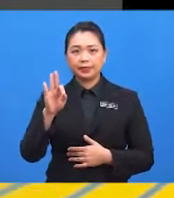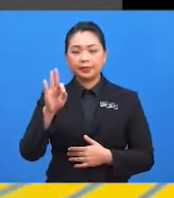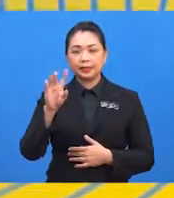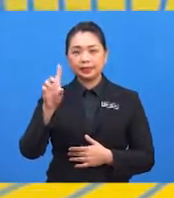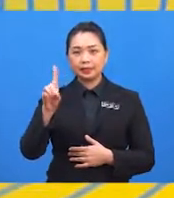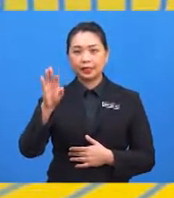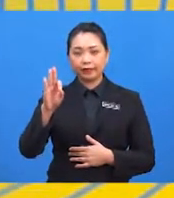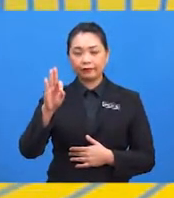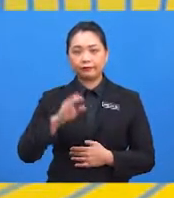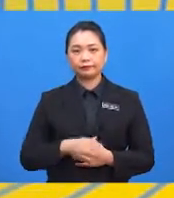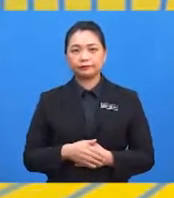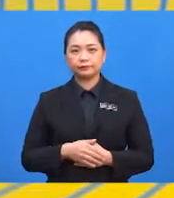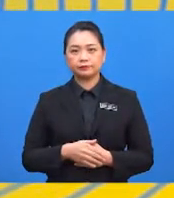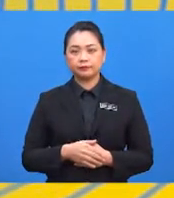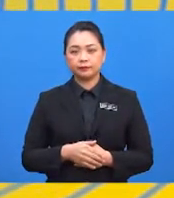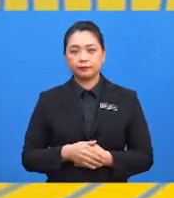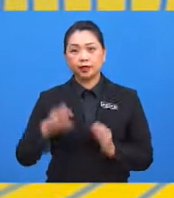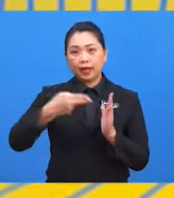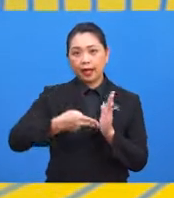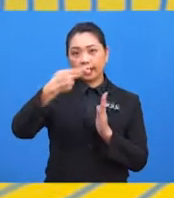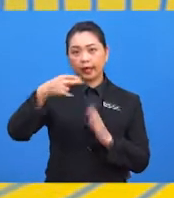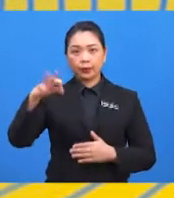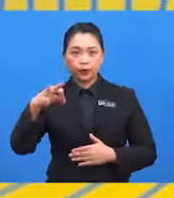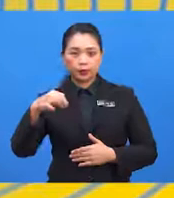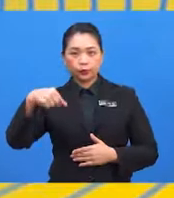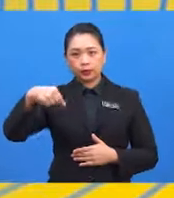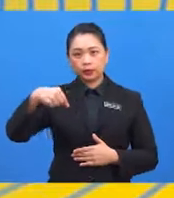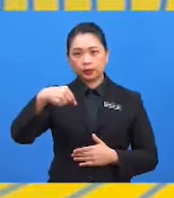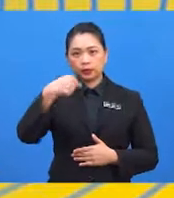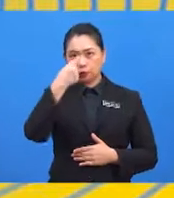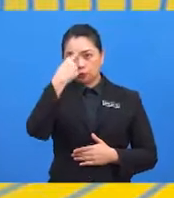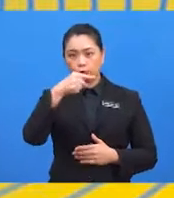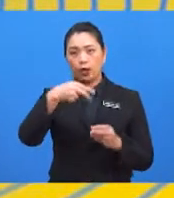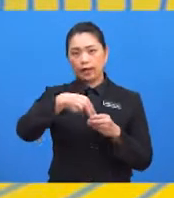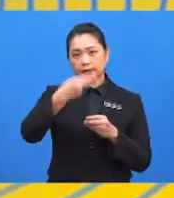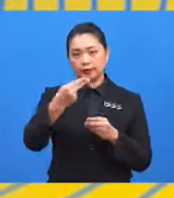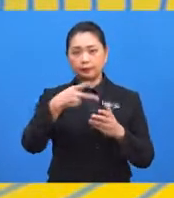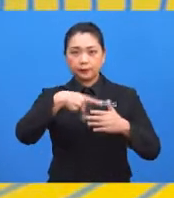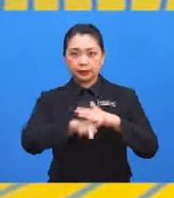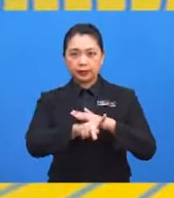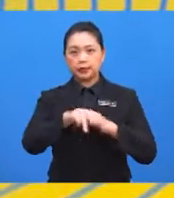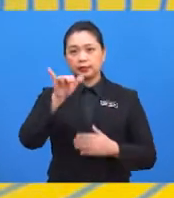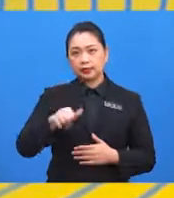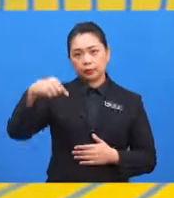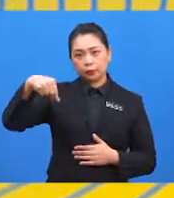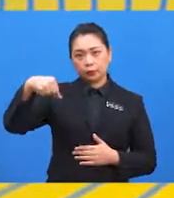Quality. Pilihan ini adalah untuk menghasilkan pencetakan yang berkualiti.